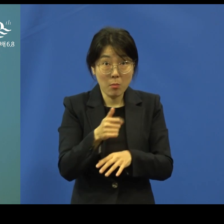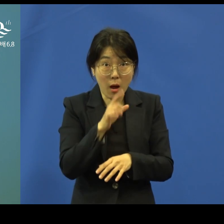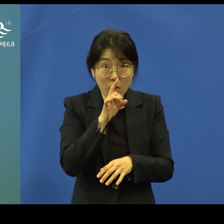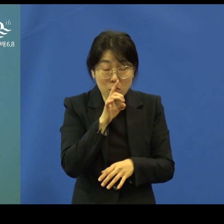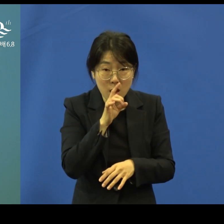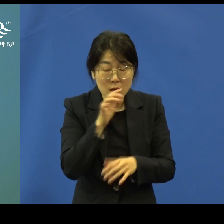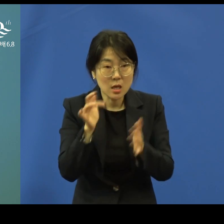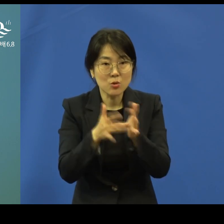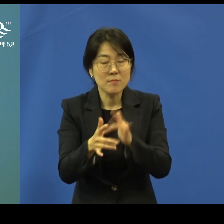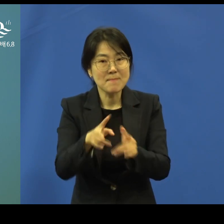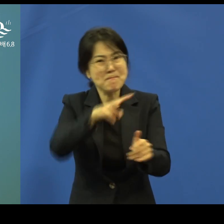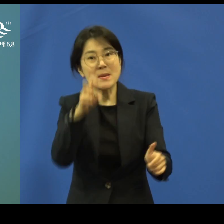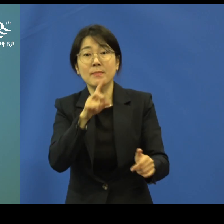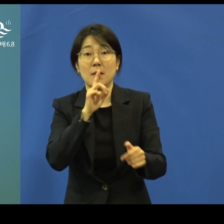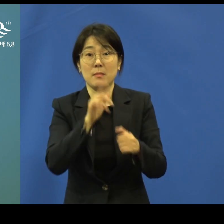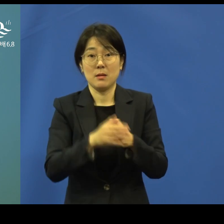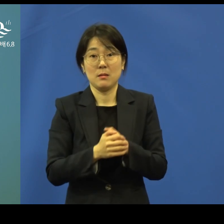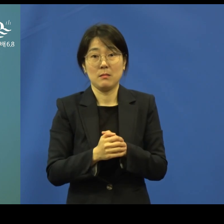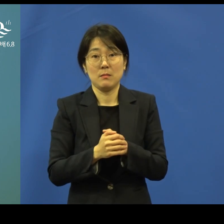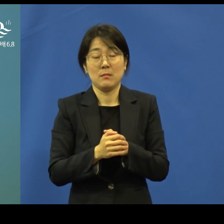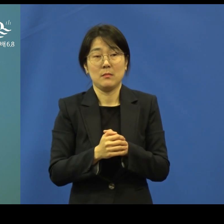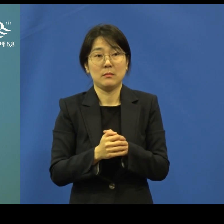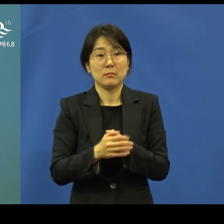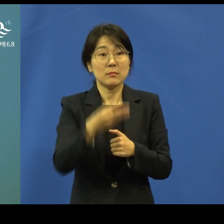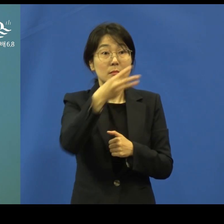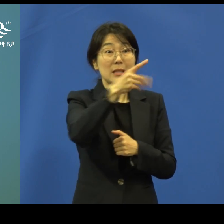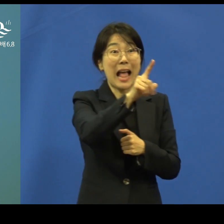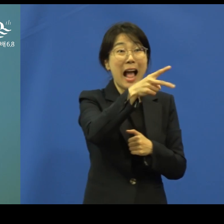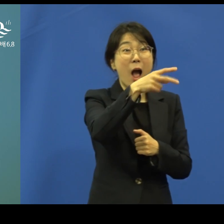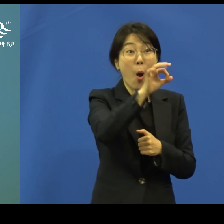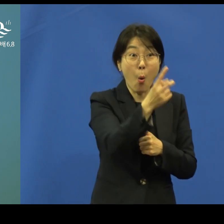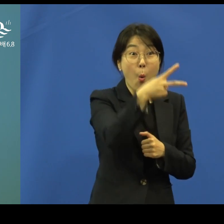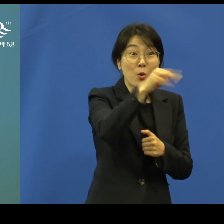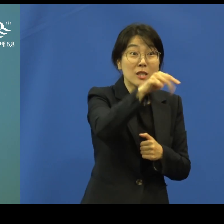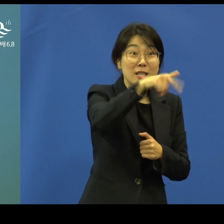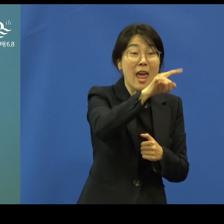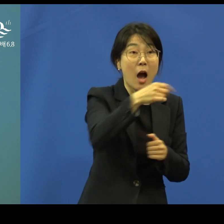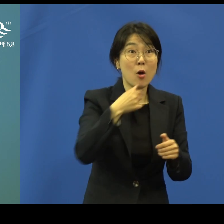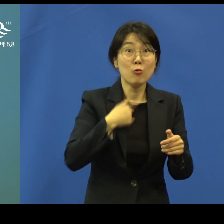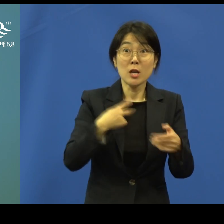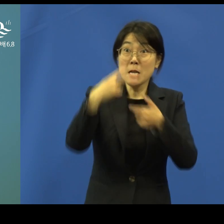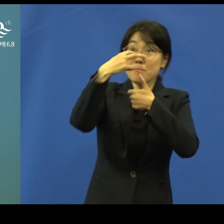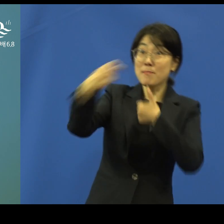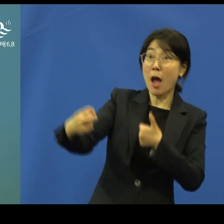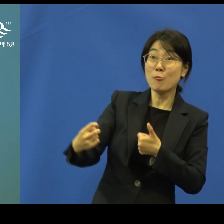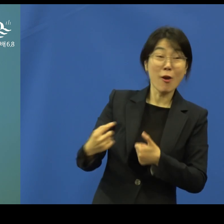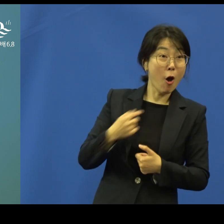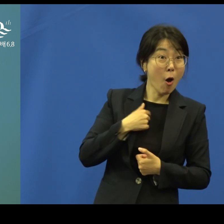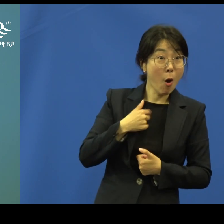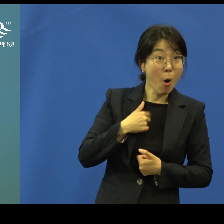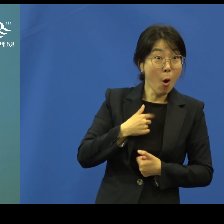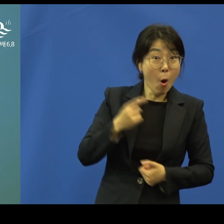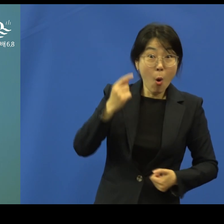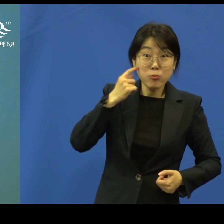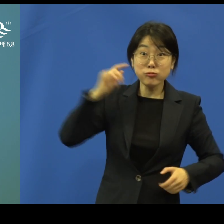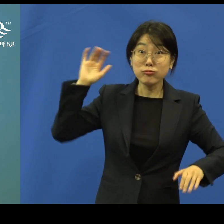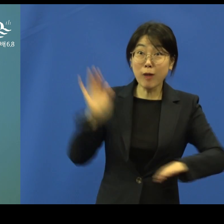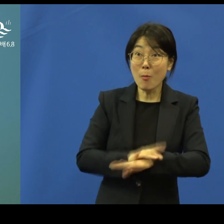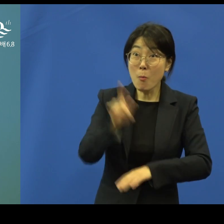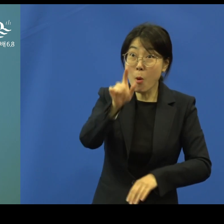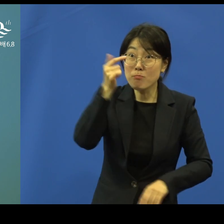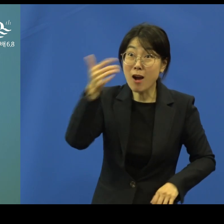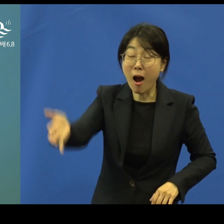여러분, 라우디게아 교회 성도들의 입장에서는 이게 지금 황당할 수 있어요. 아니, 우리가 한다고 다